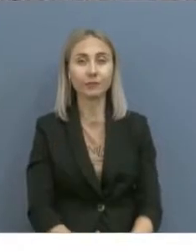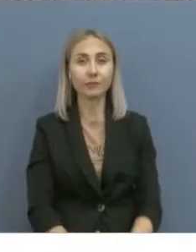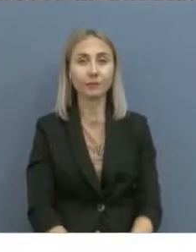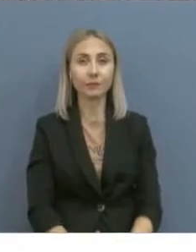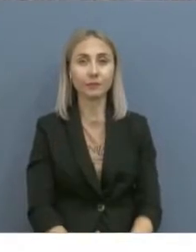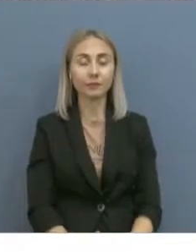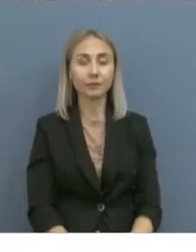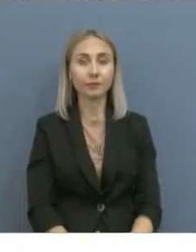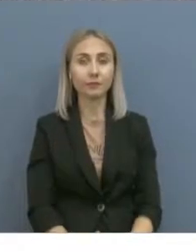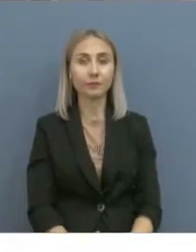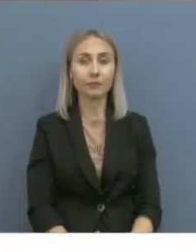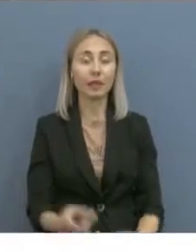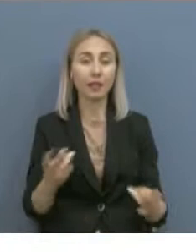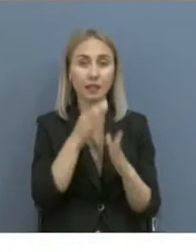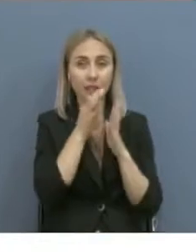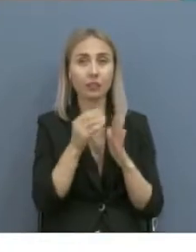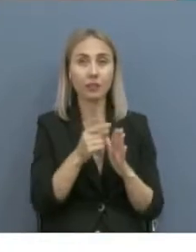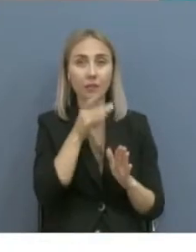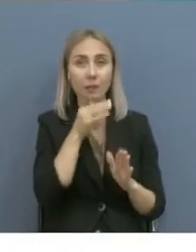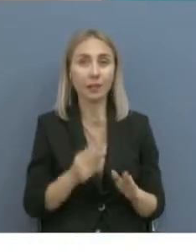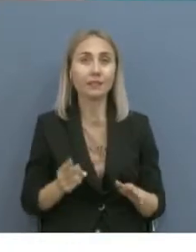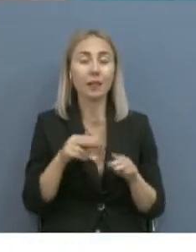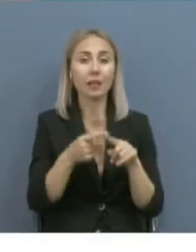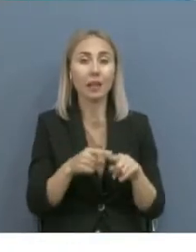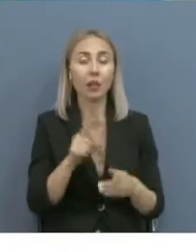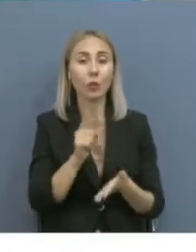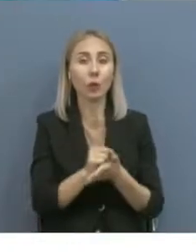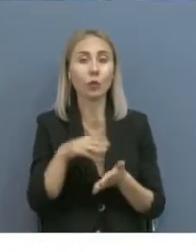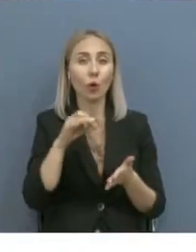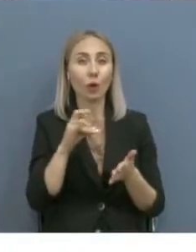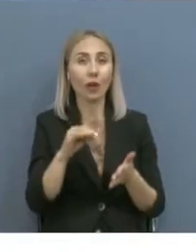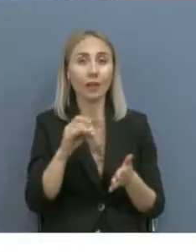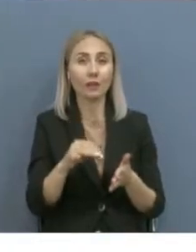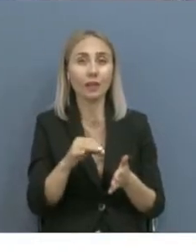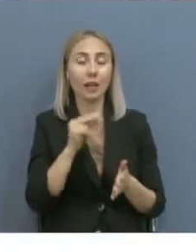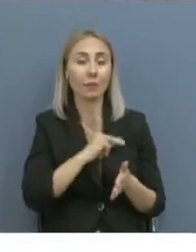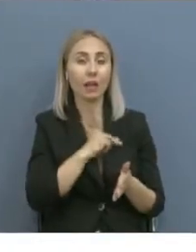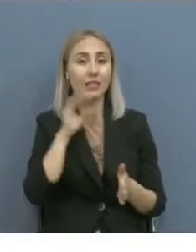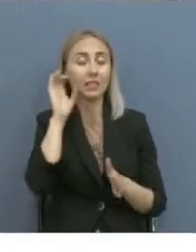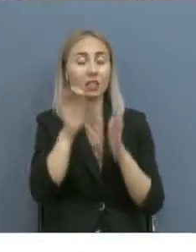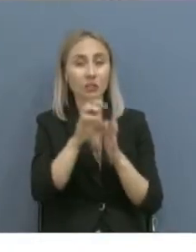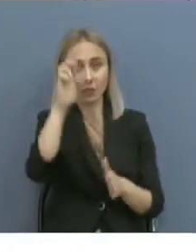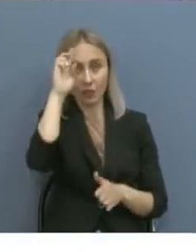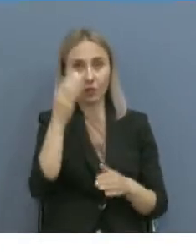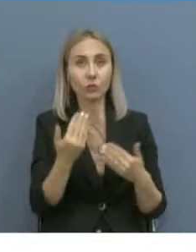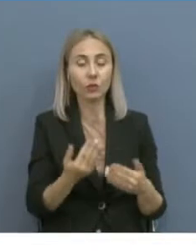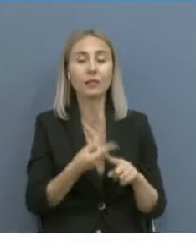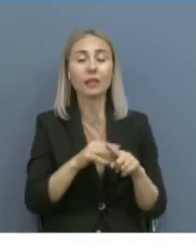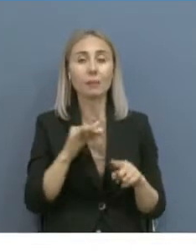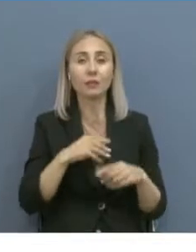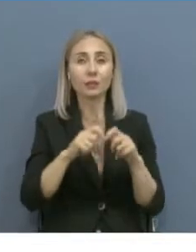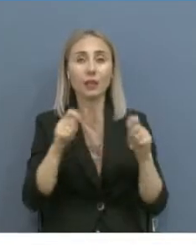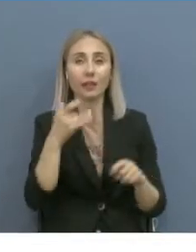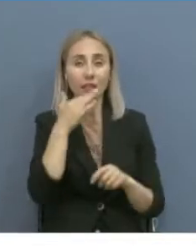Айта кетей, Қасым Жомарт Тоқаев қызметке кіріскелі халық үніне құлақ асатын мемлекет тұжырымдамасы мен жұмыс істеп келеді. Ұлттық